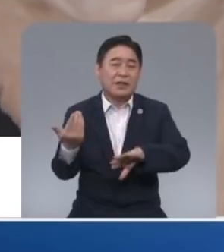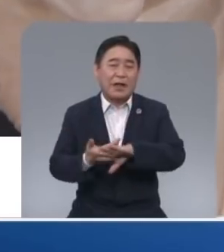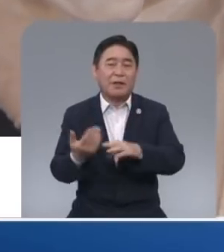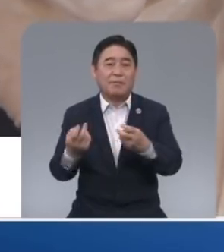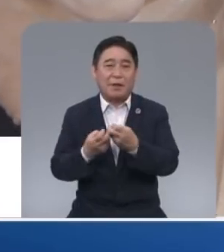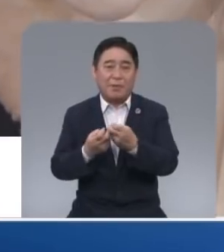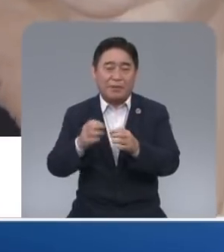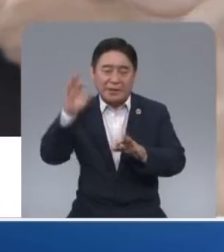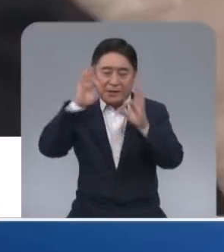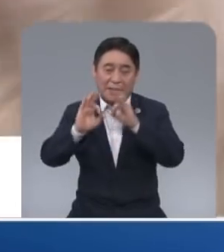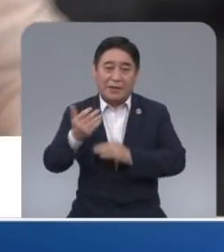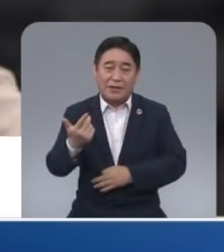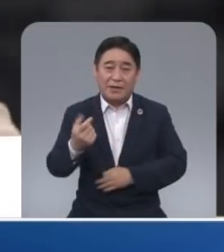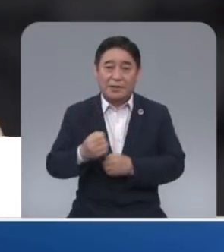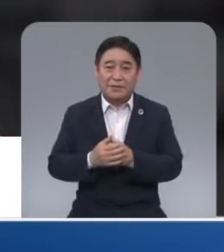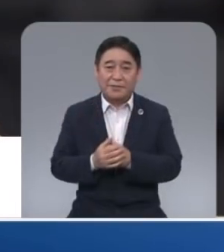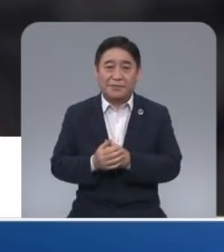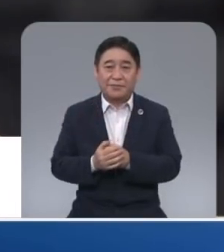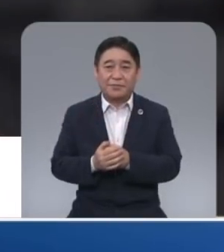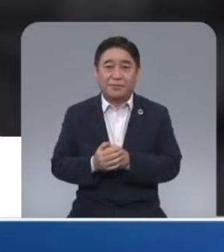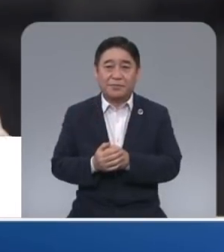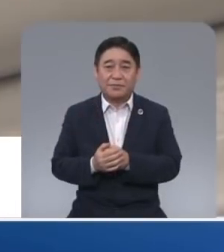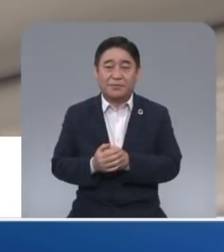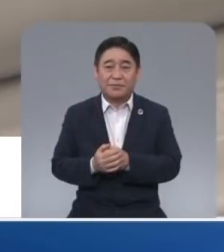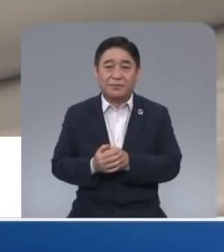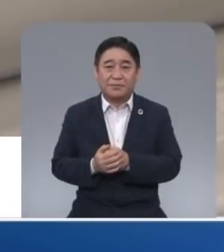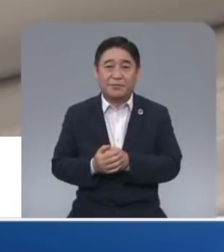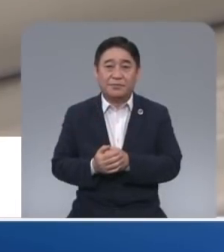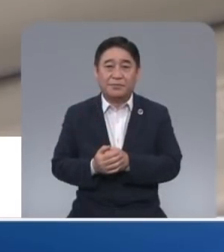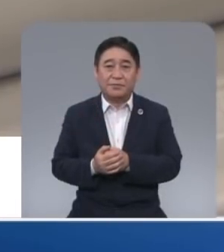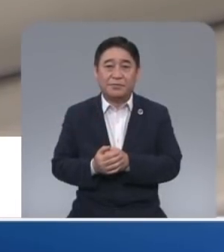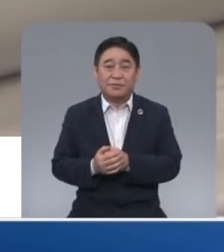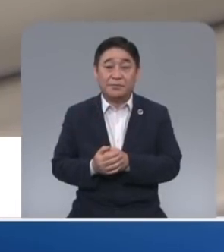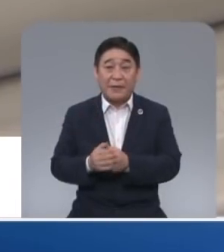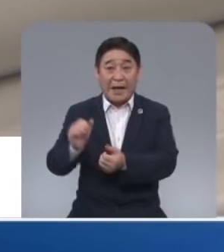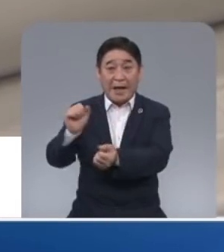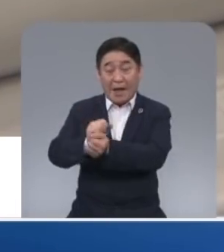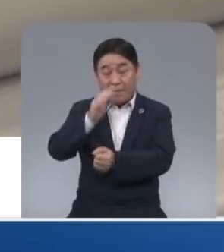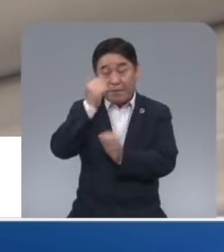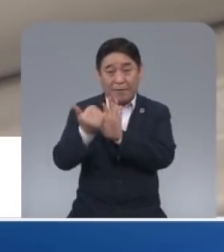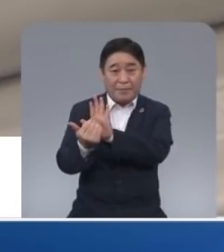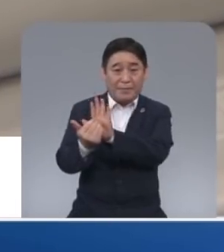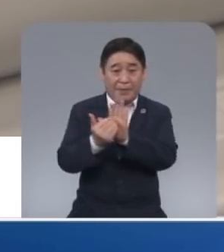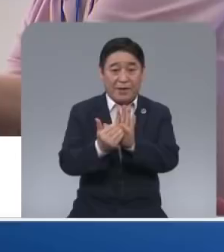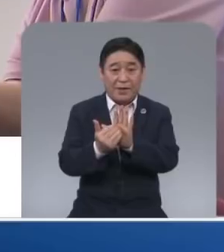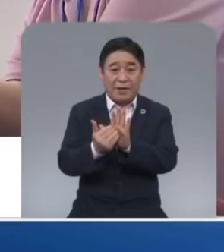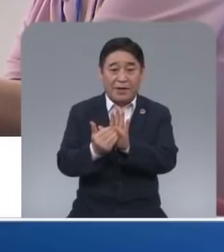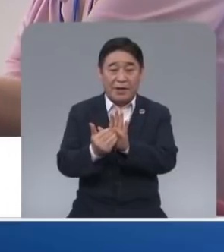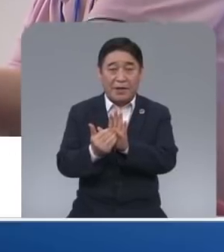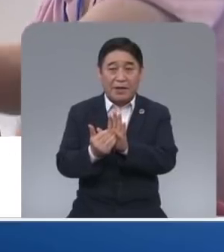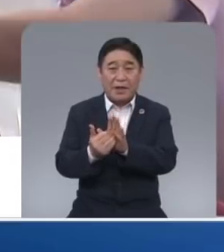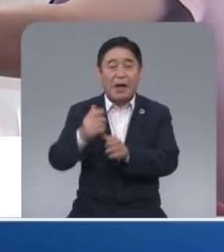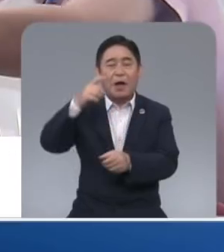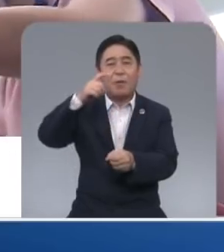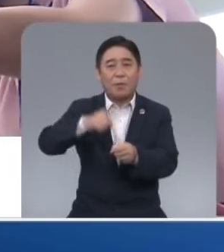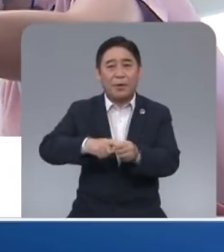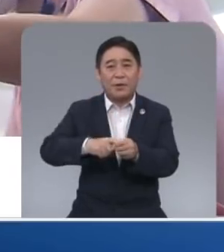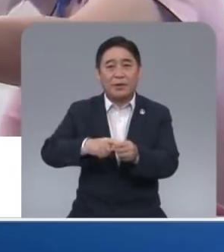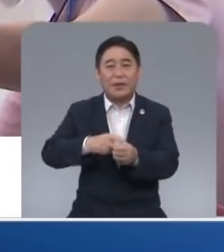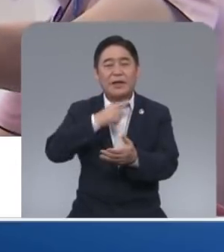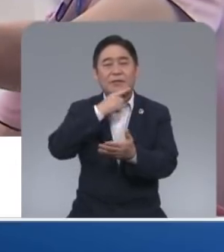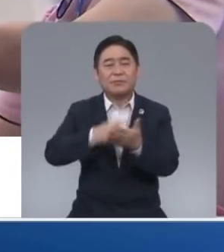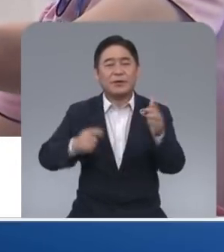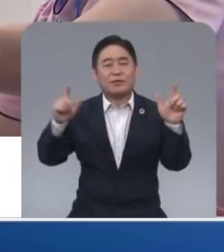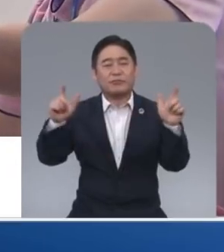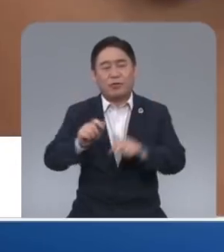나아가야 될 것 같습니다. 그게 이제 위드 코로나를 볼 수 있는데 이 감염병 방역의 최대 목표는 피해